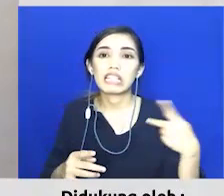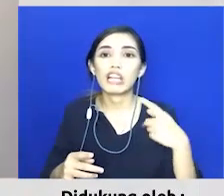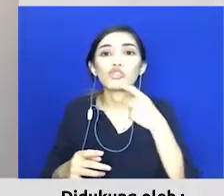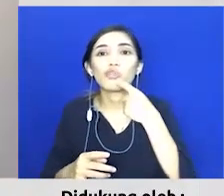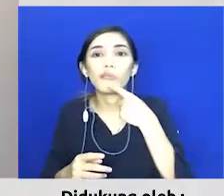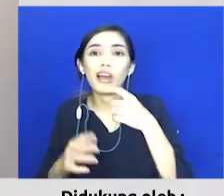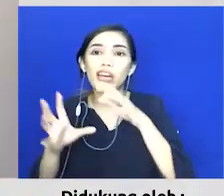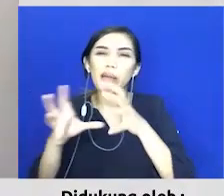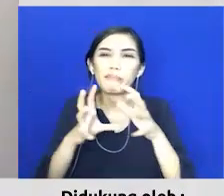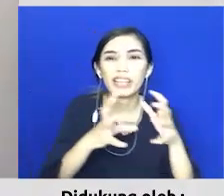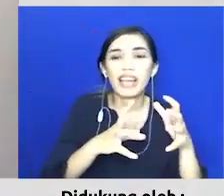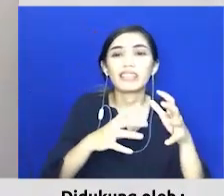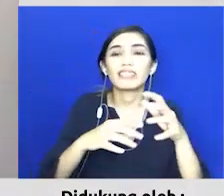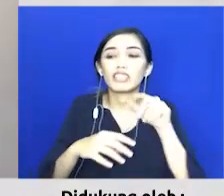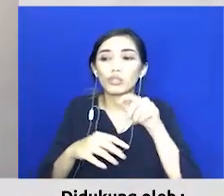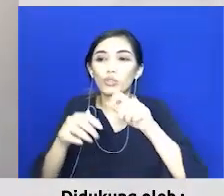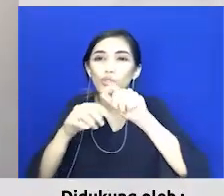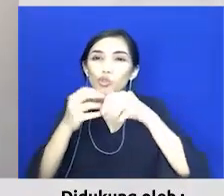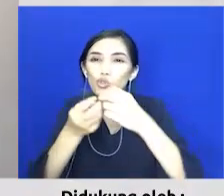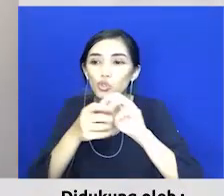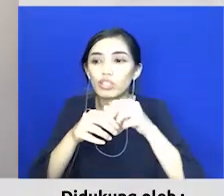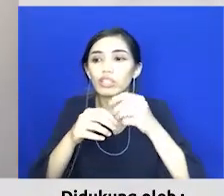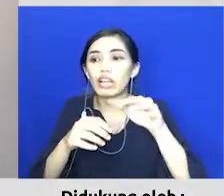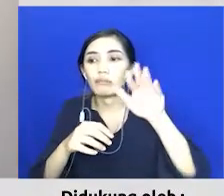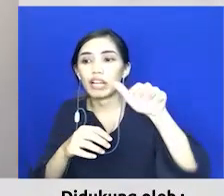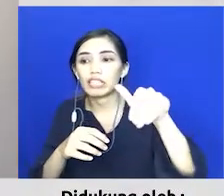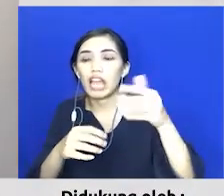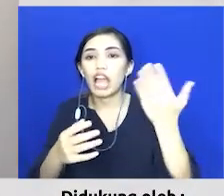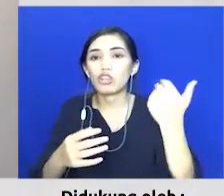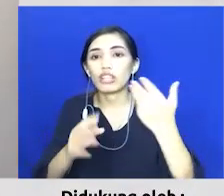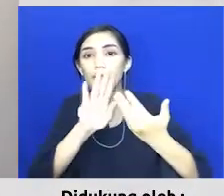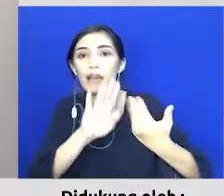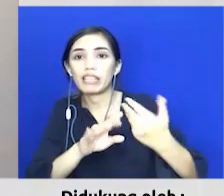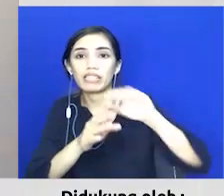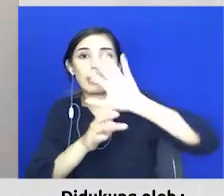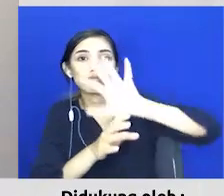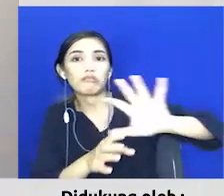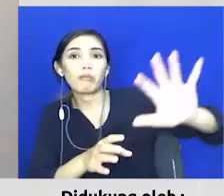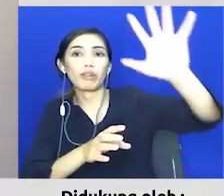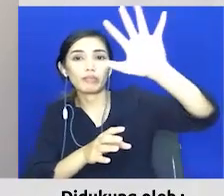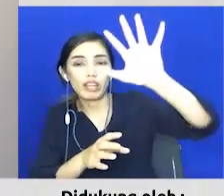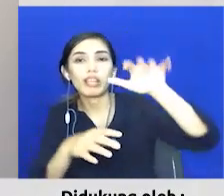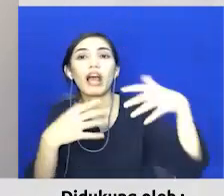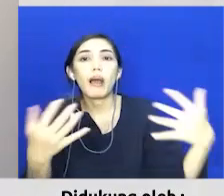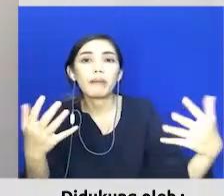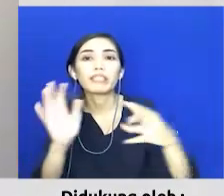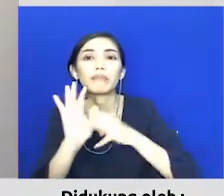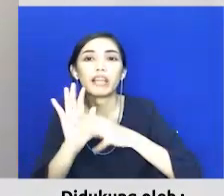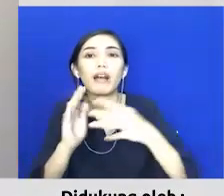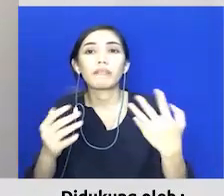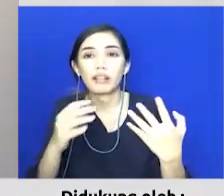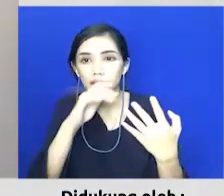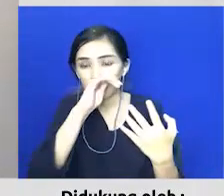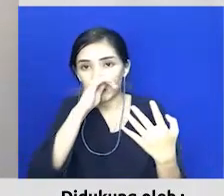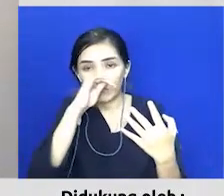problem kita, kita mau film ini mau kita bawa kemana gitu, dan apa yang bisa kita lakukan. Dan yang paling penting ya, jangan mengkonfirmasi